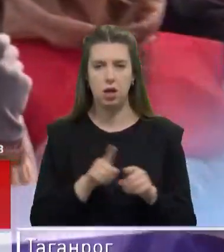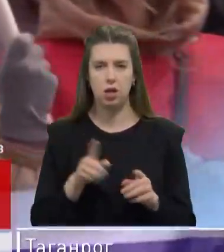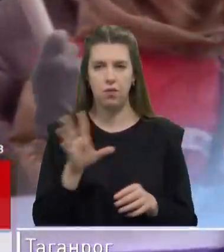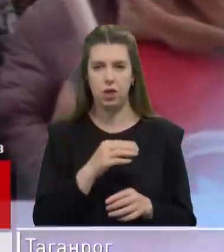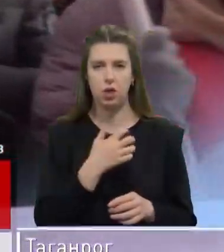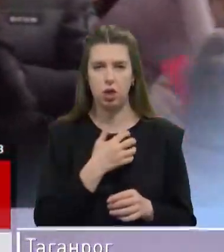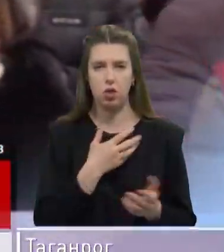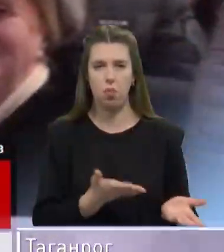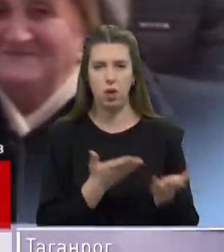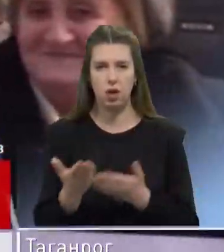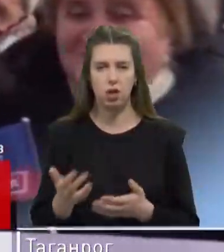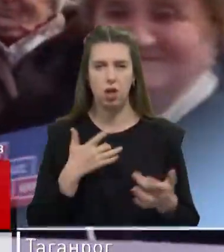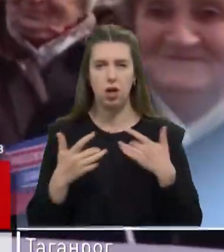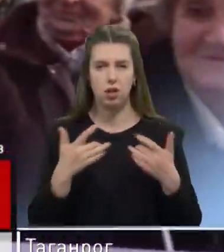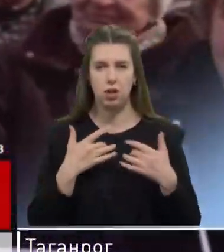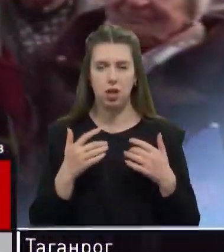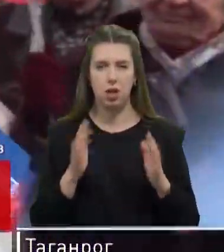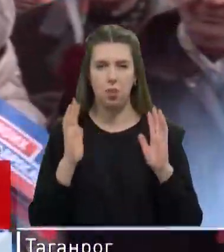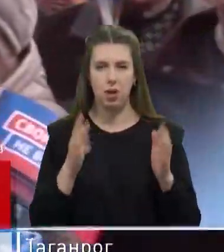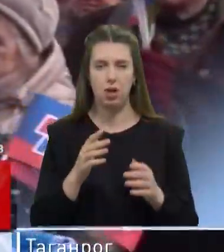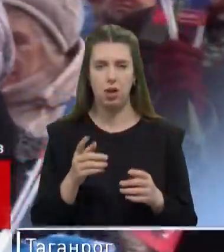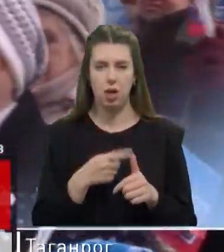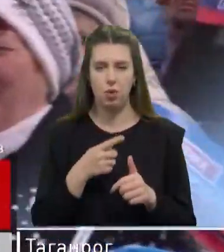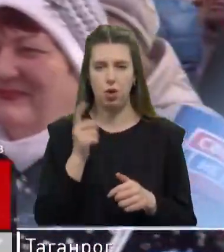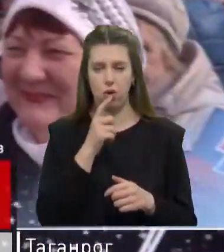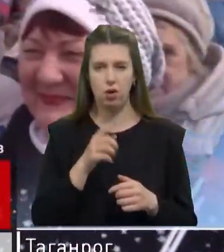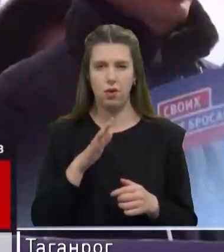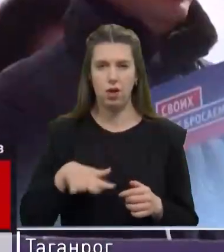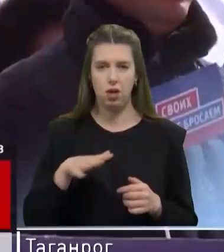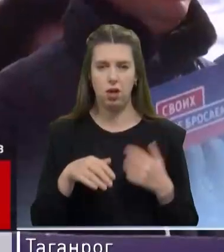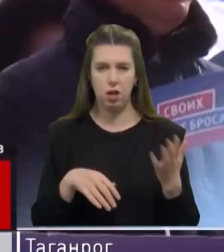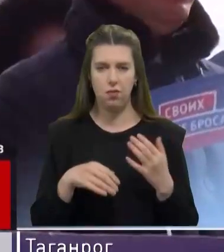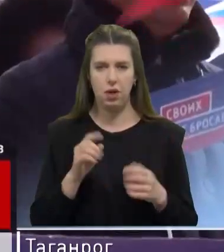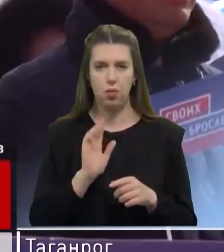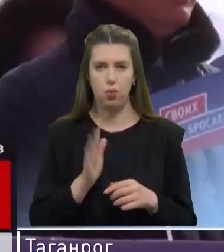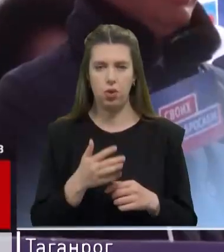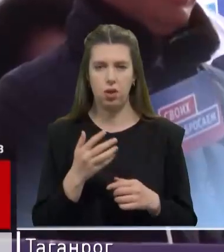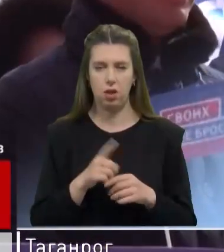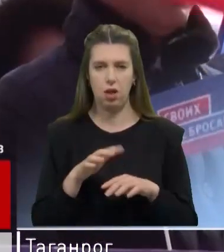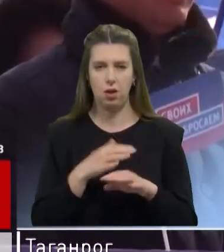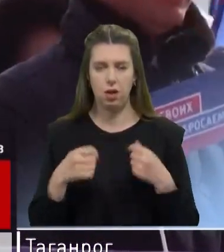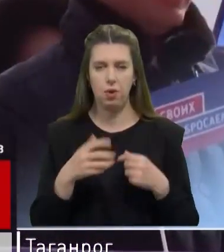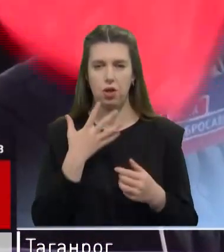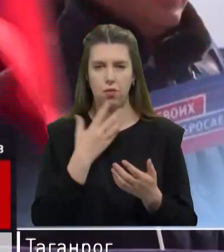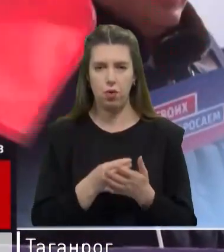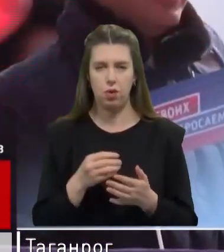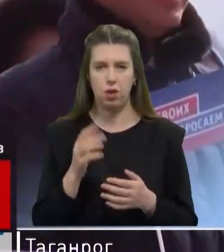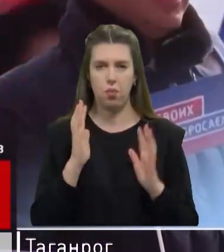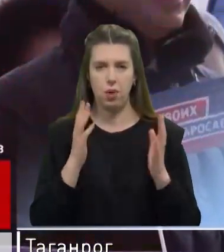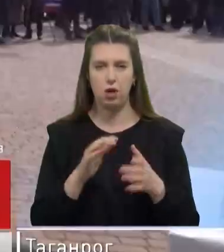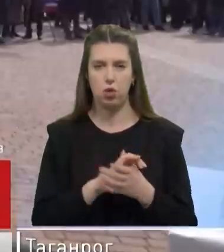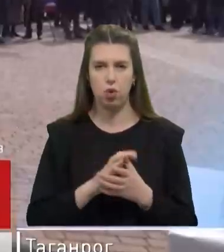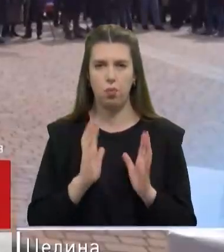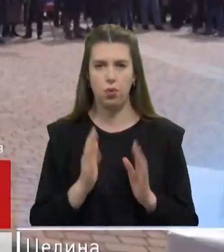всех желающих приглашают на концерт в парк имени Горького, а на территории Левобережного раскинется ярмарка. В свою очередь в парке